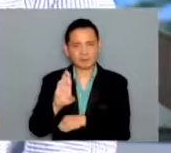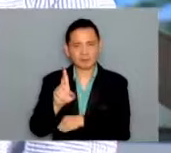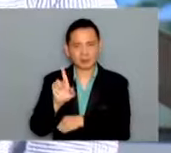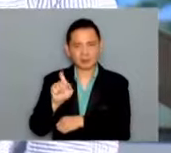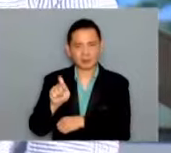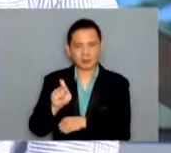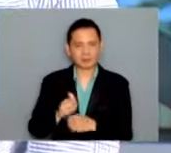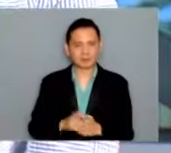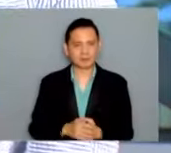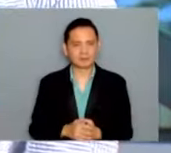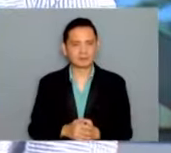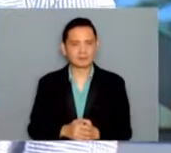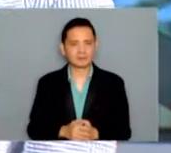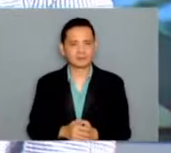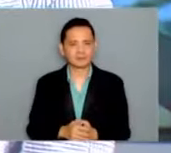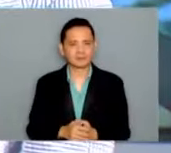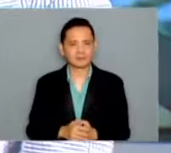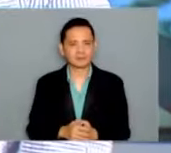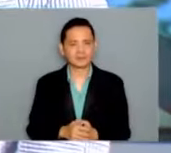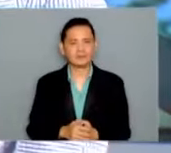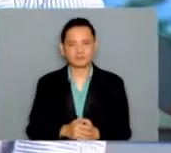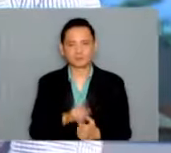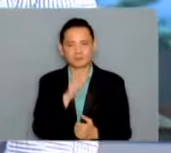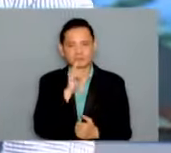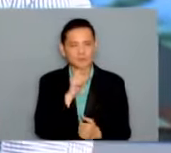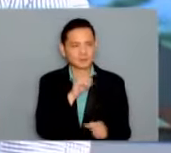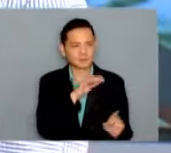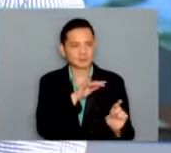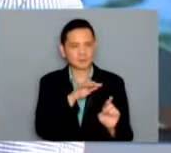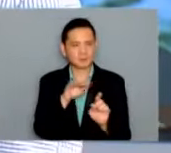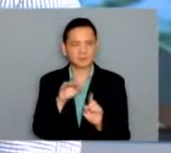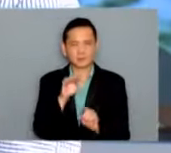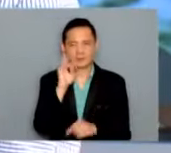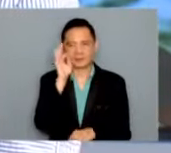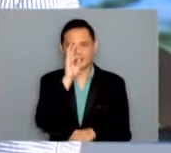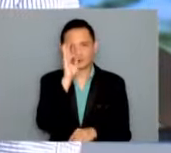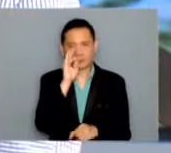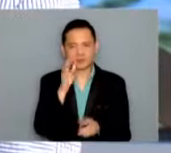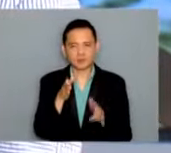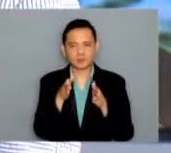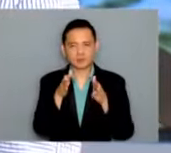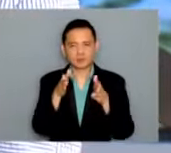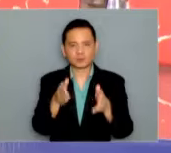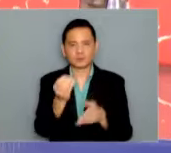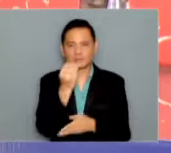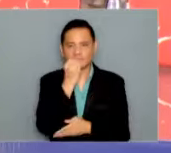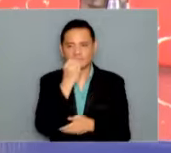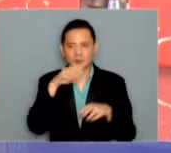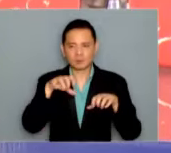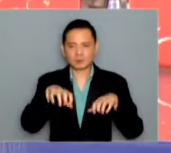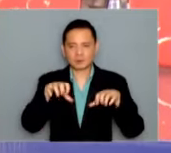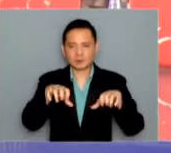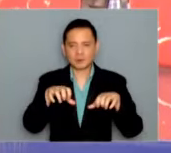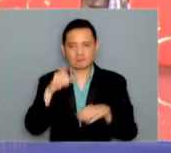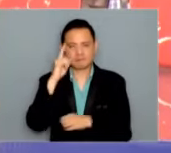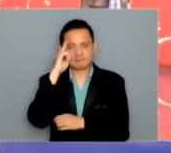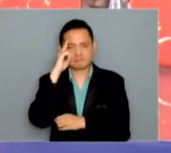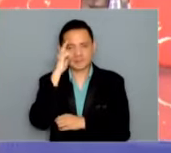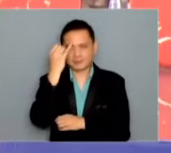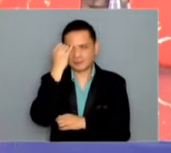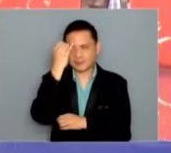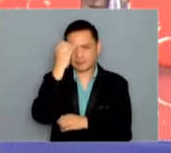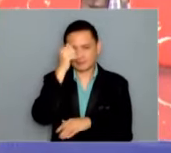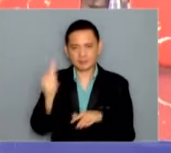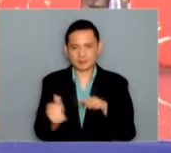actually talaga namin yung mga Filipino street food, diba? So talagang gusto naming paglaruan yung idea in terms of what actually can we